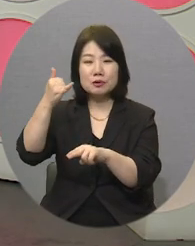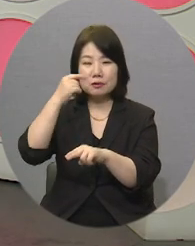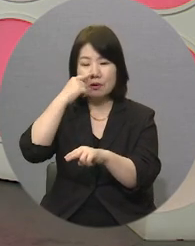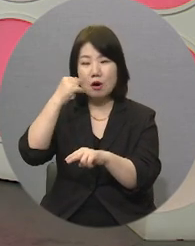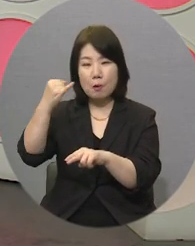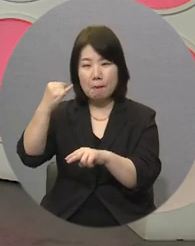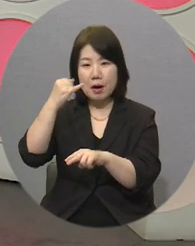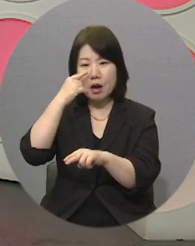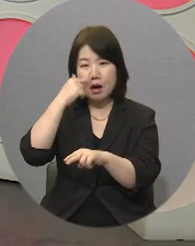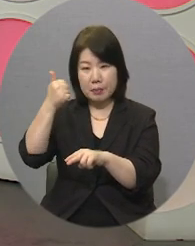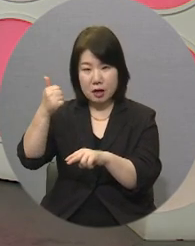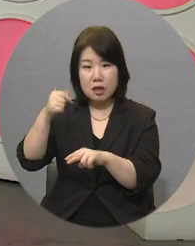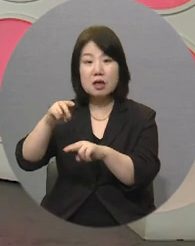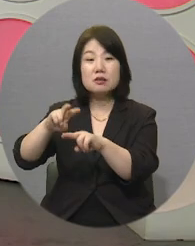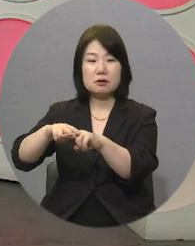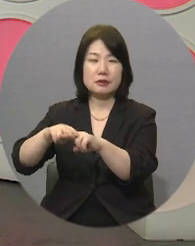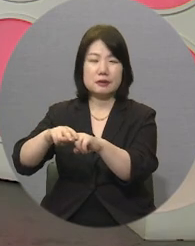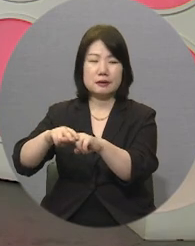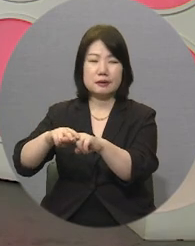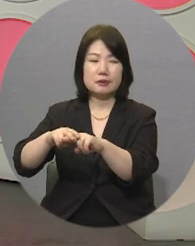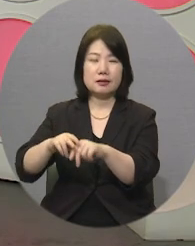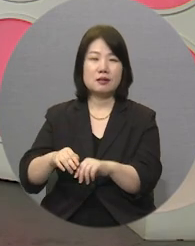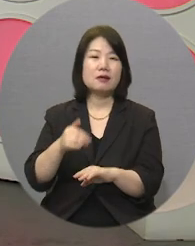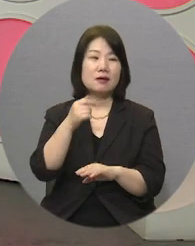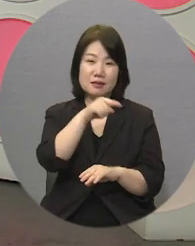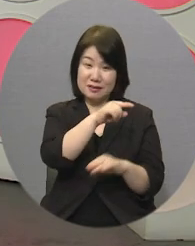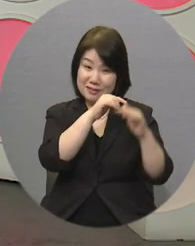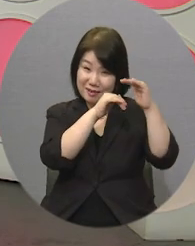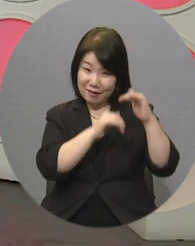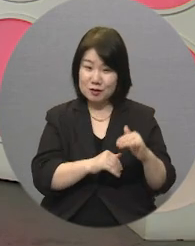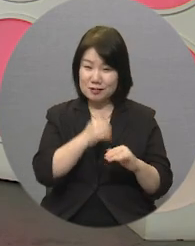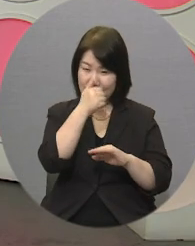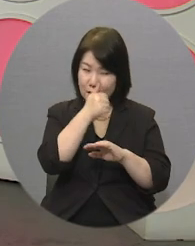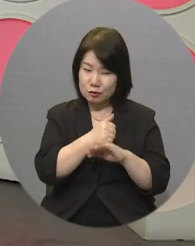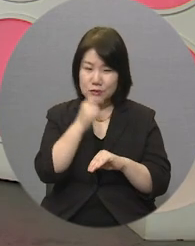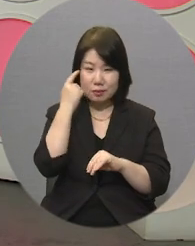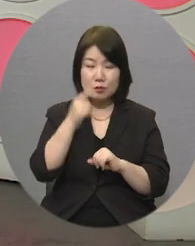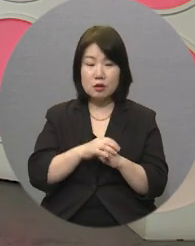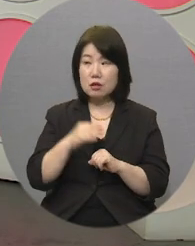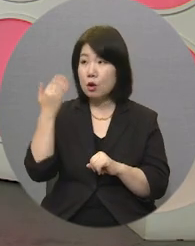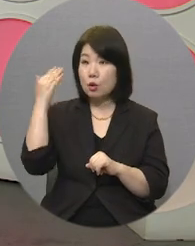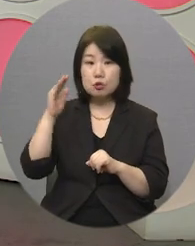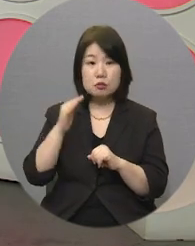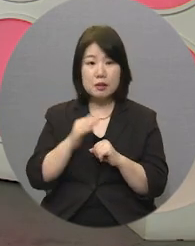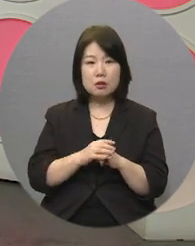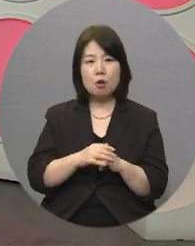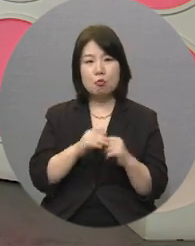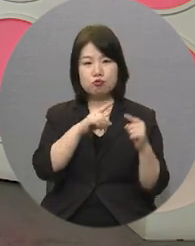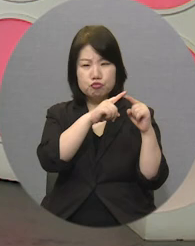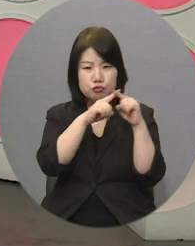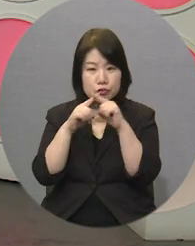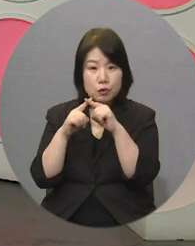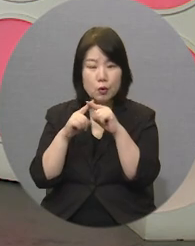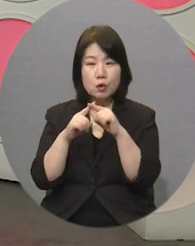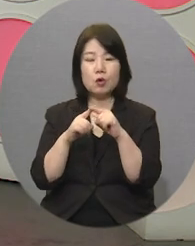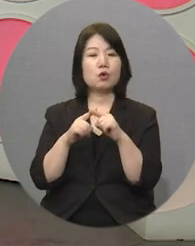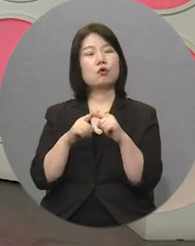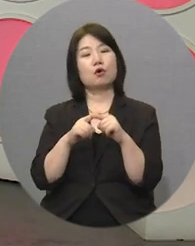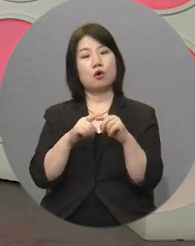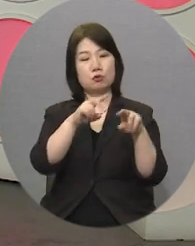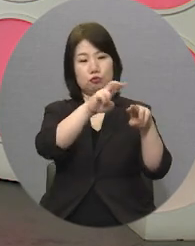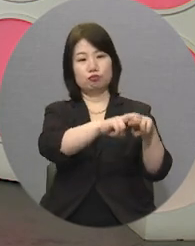엄마 따님이 나중에 생각이 났던 가지지, 그죠? 근데 요즘에는 예전에는 무조건 두 분